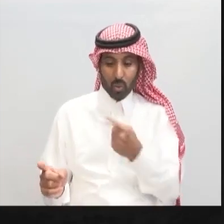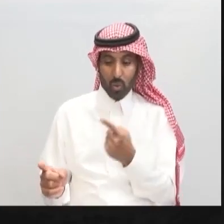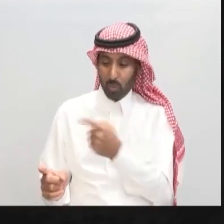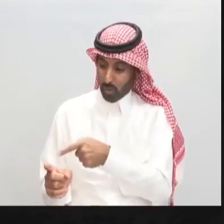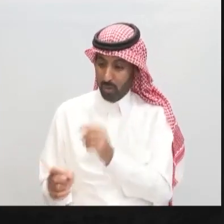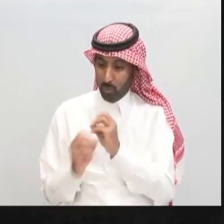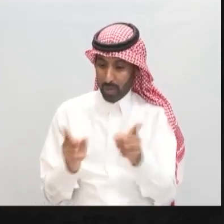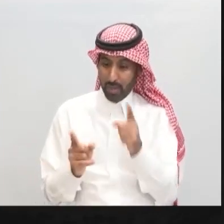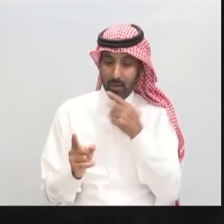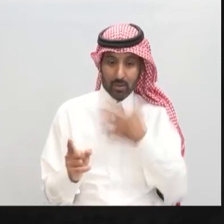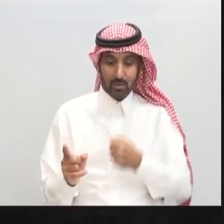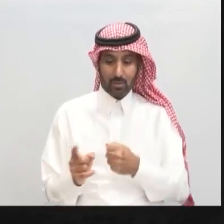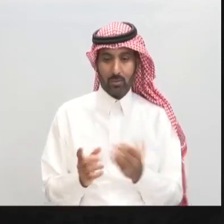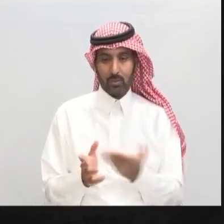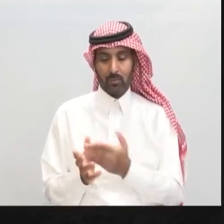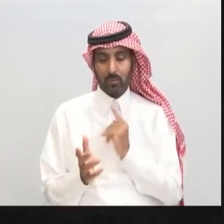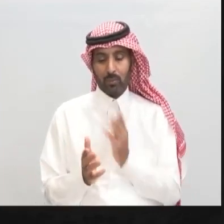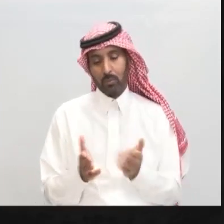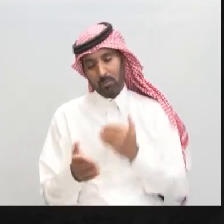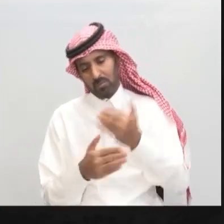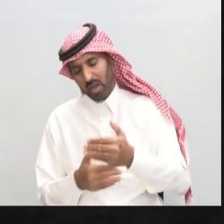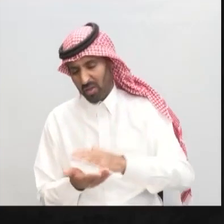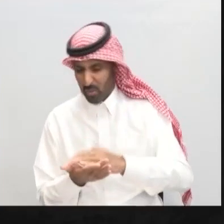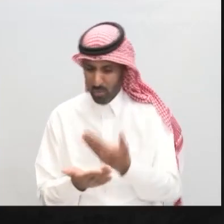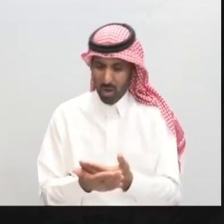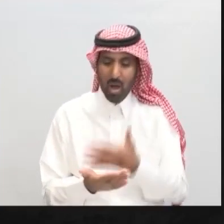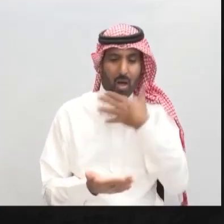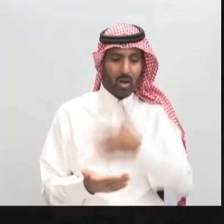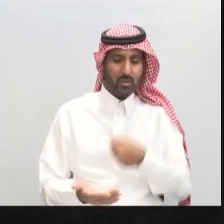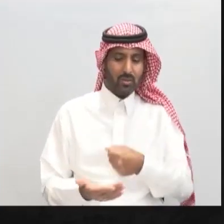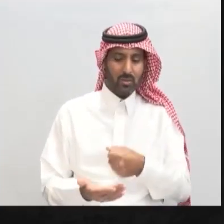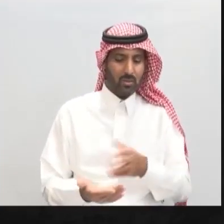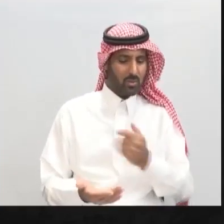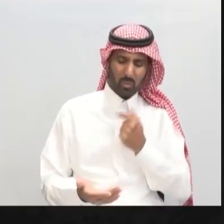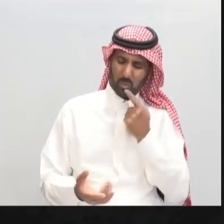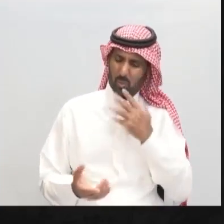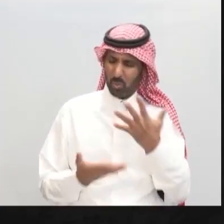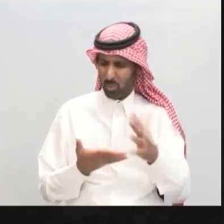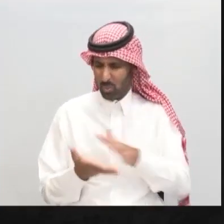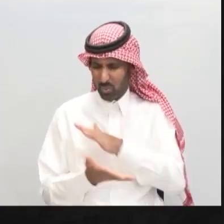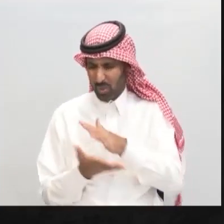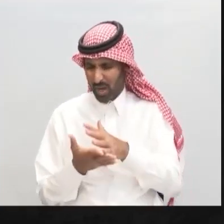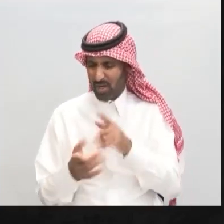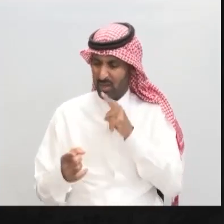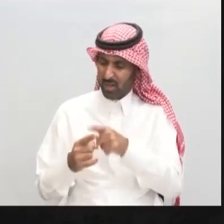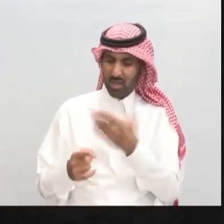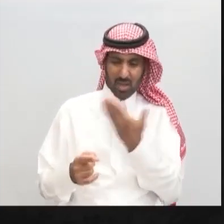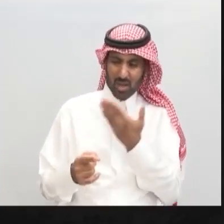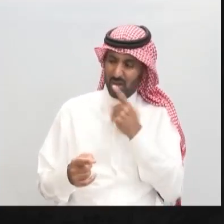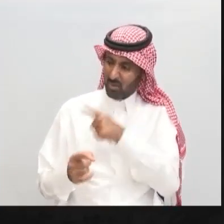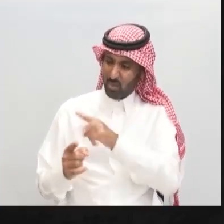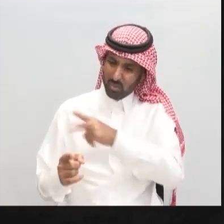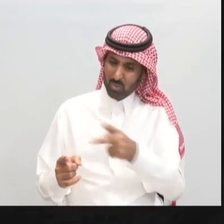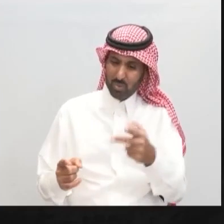ويبين لهم اما بعد عهده عليه الصلاه والسلام يحصل ربما خلاف هذا يقرا بكذا هذا يقرا